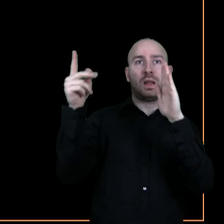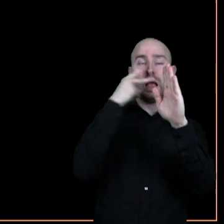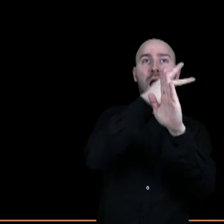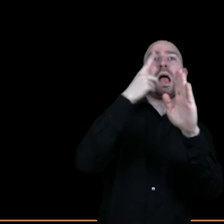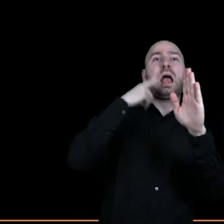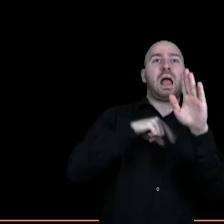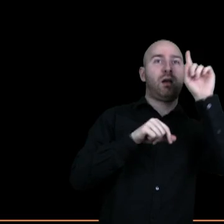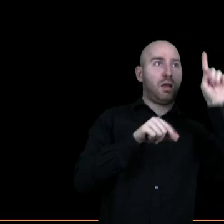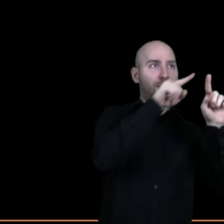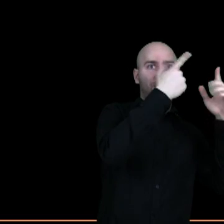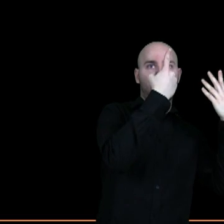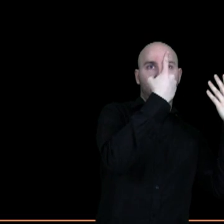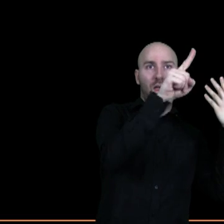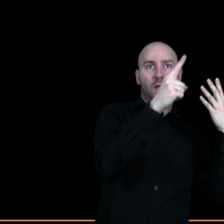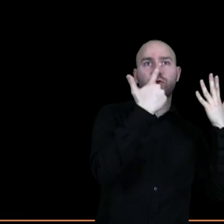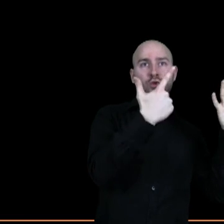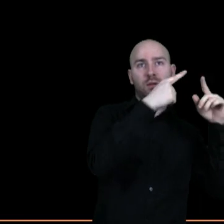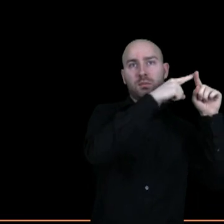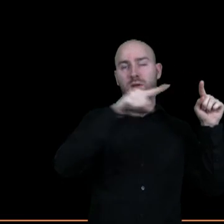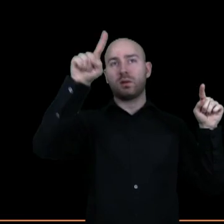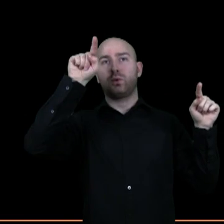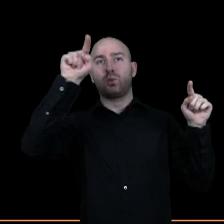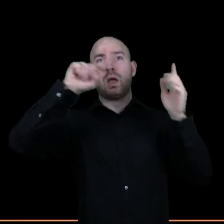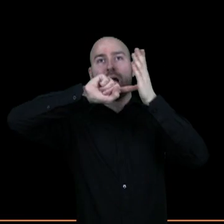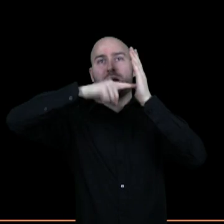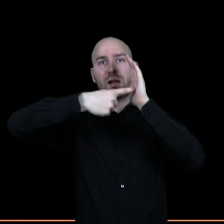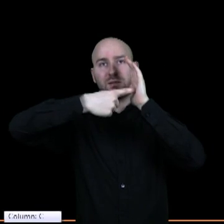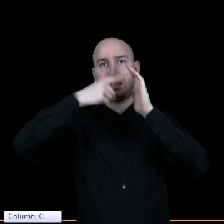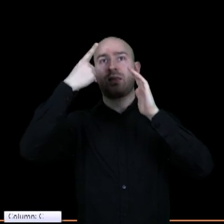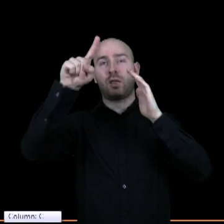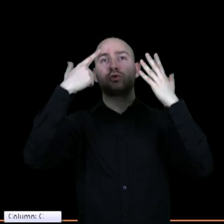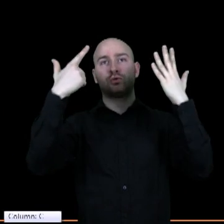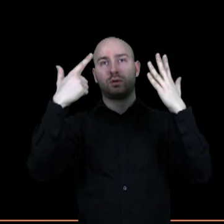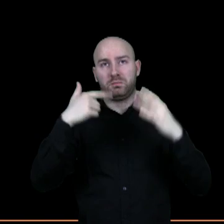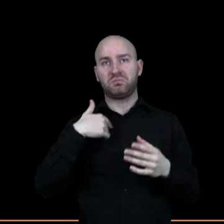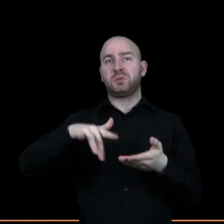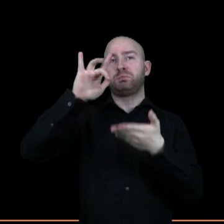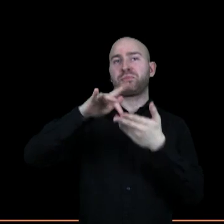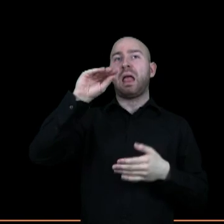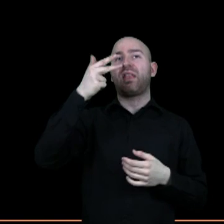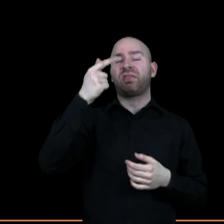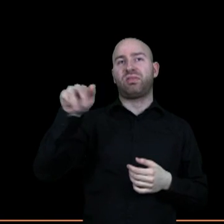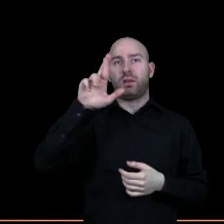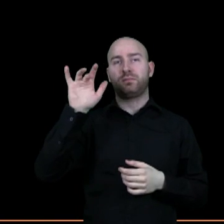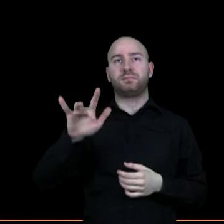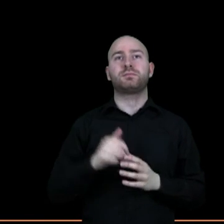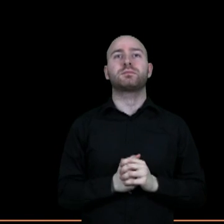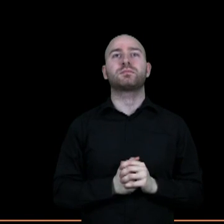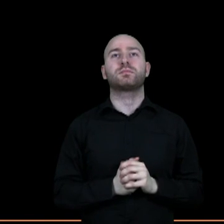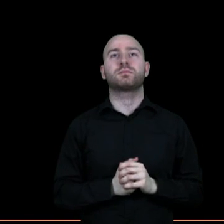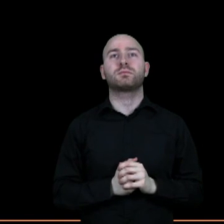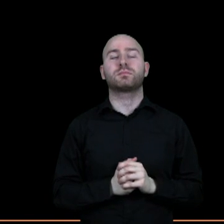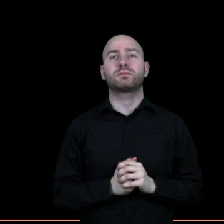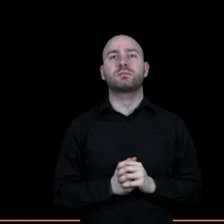kawałek, żebyście zobaczyli numery wierszy. To jest pole D7. Pozostaje wcisnąć Enter.